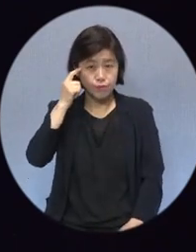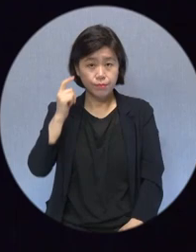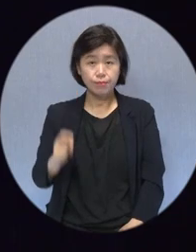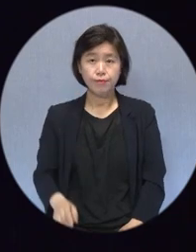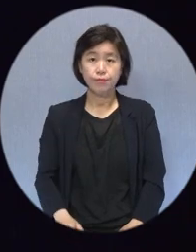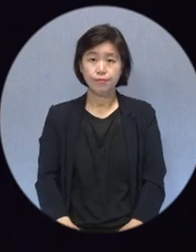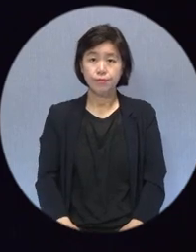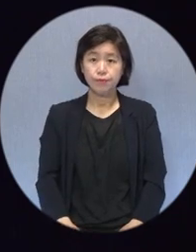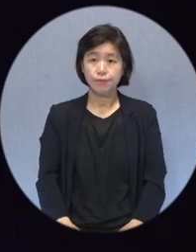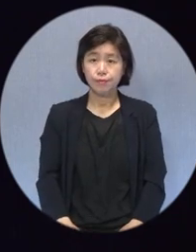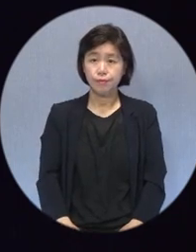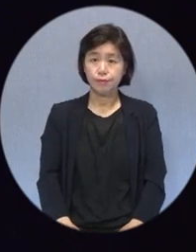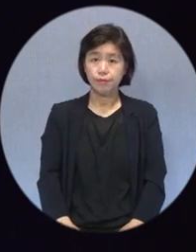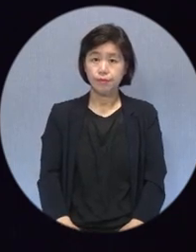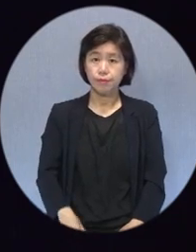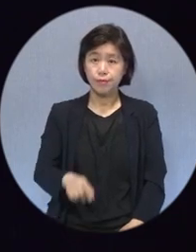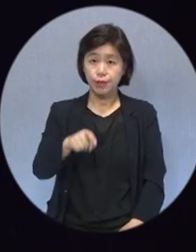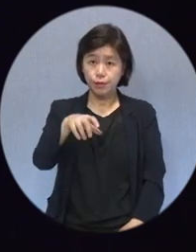거기에